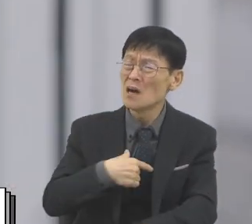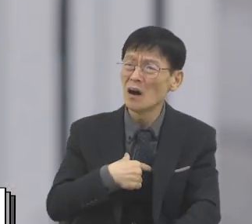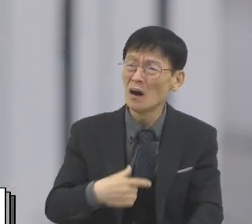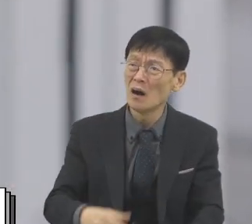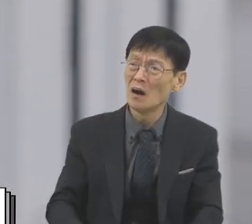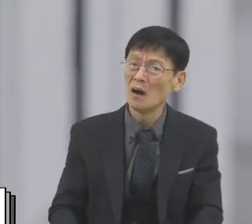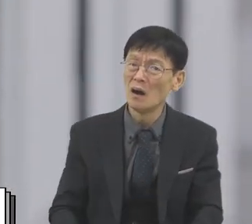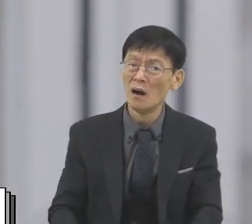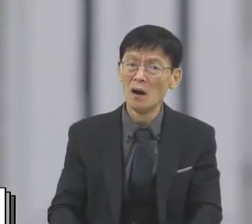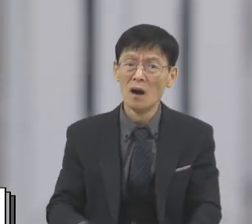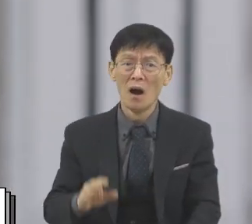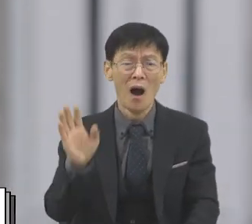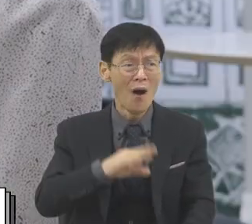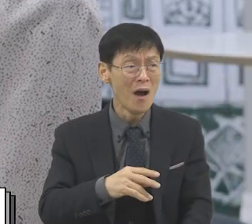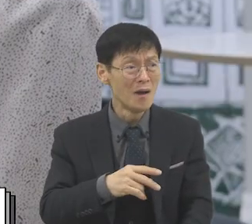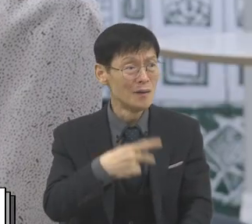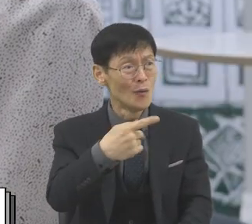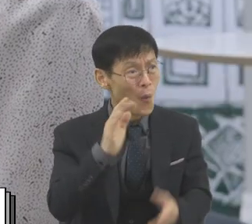불편해요.